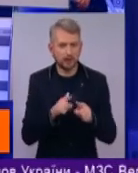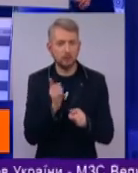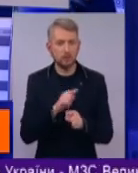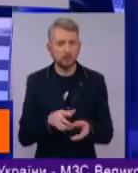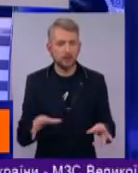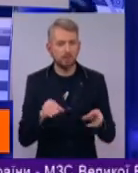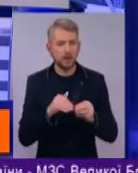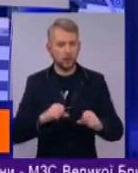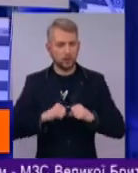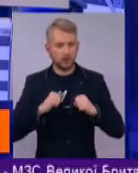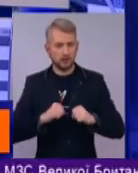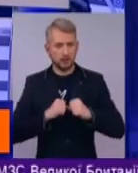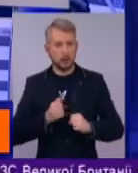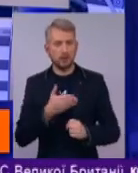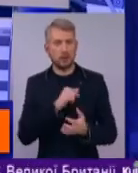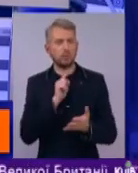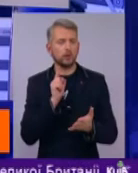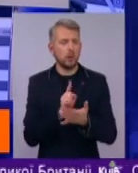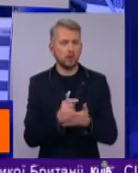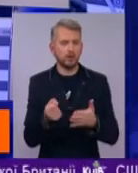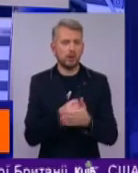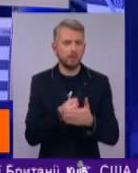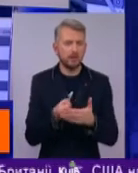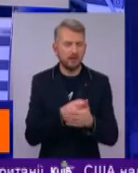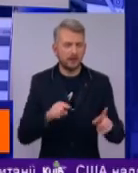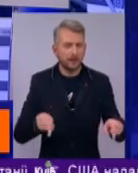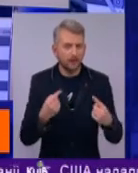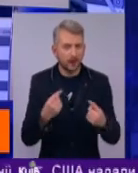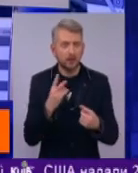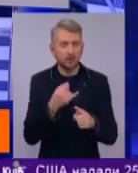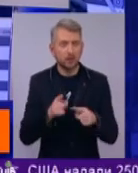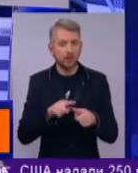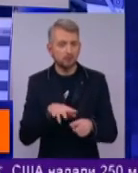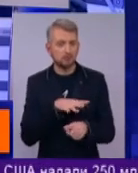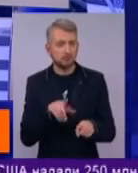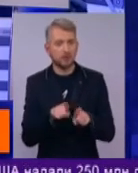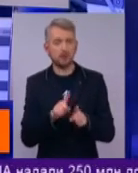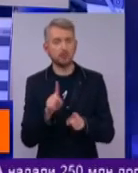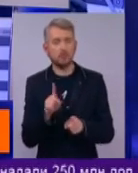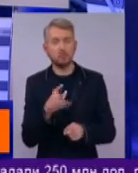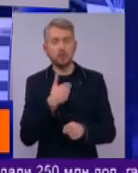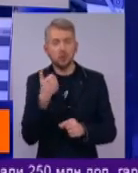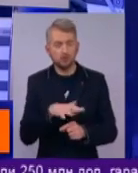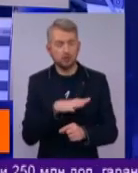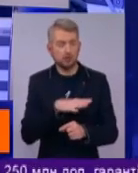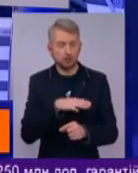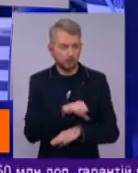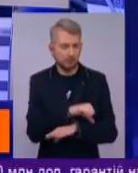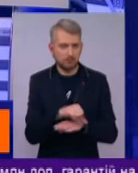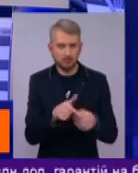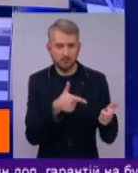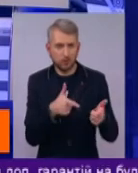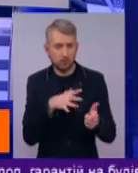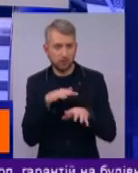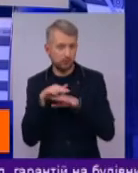совместных усилий, нам удалось добиться восстановления. Но это доходило до того, что мы уже были на грани штурма и